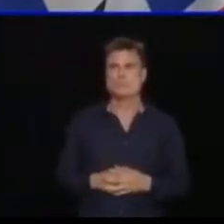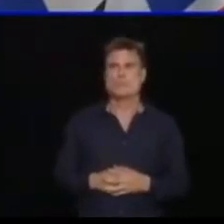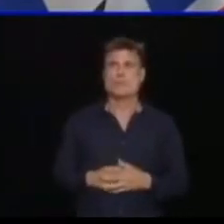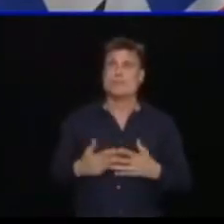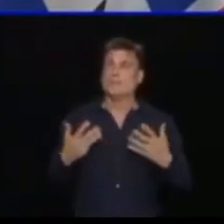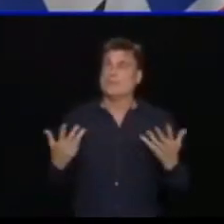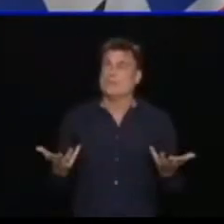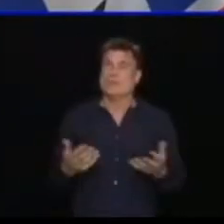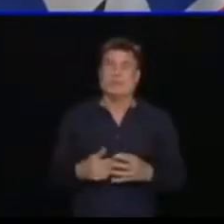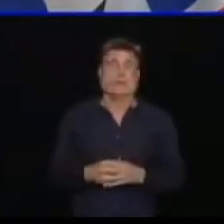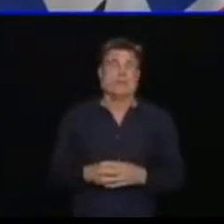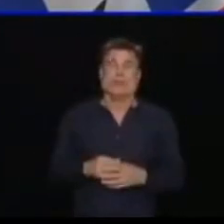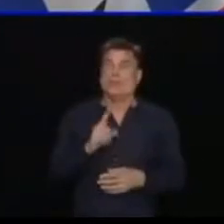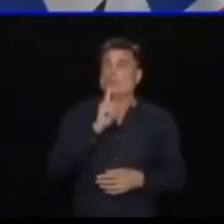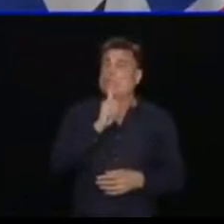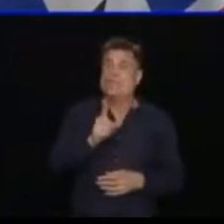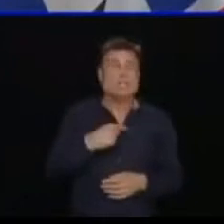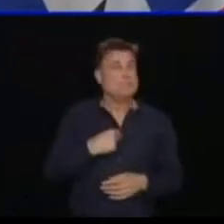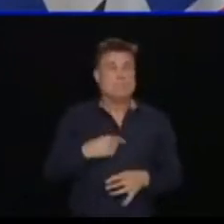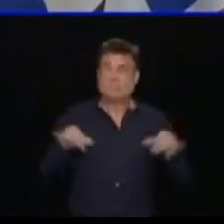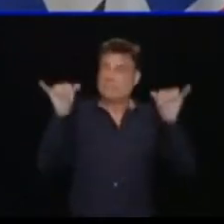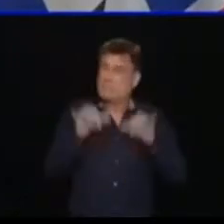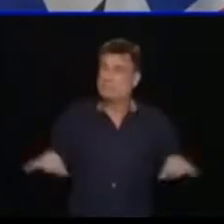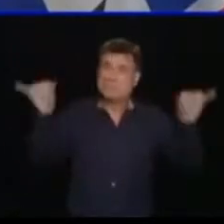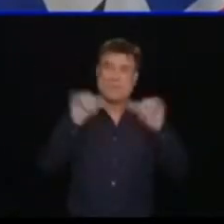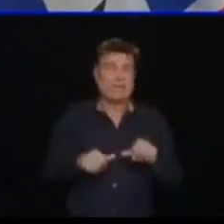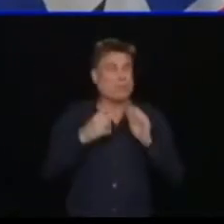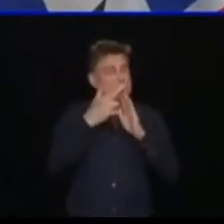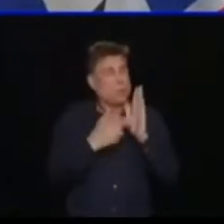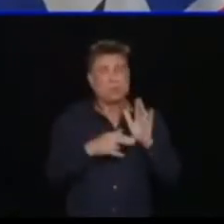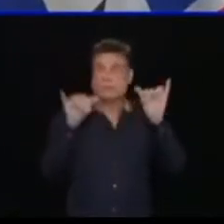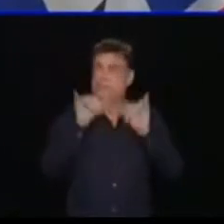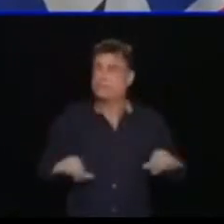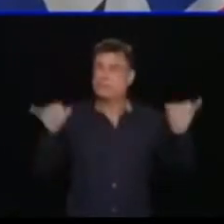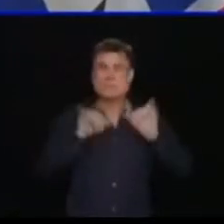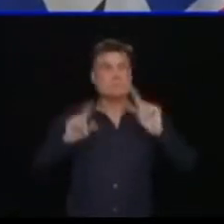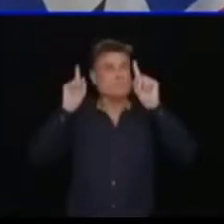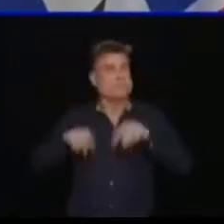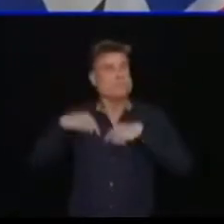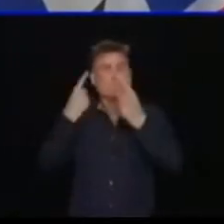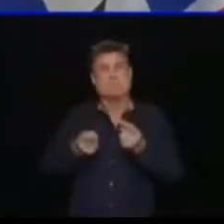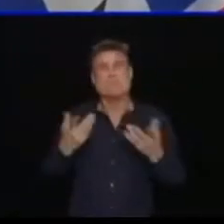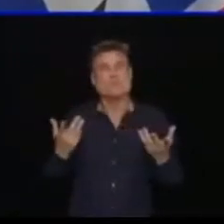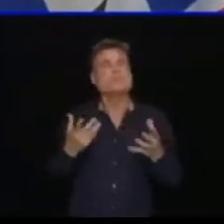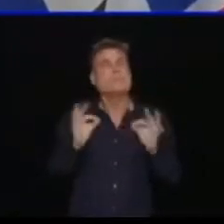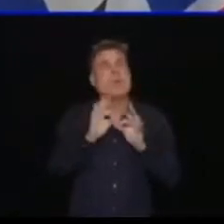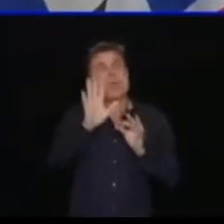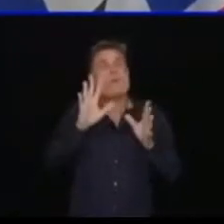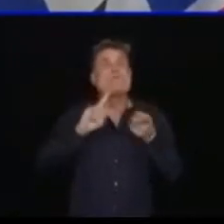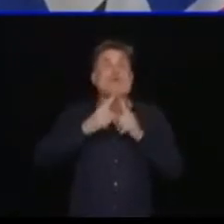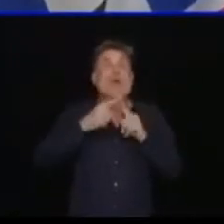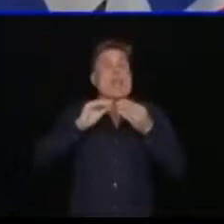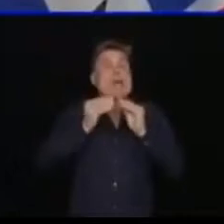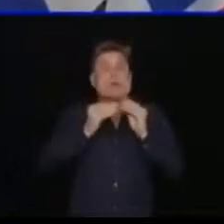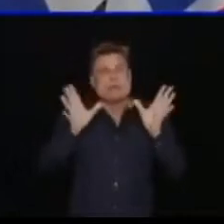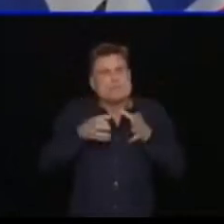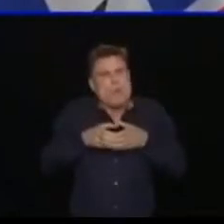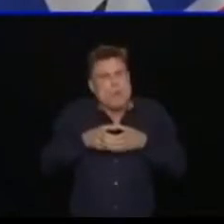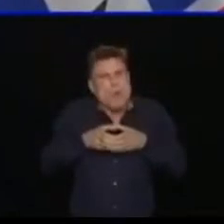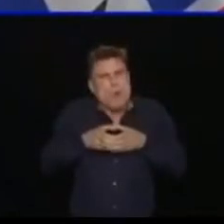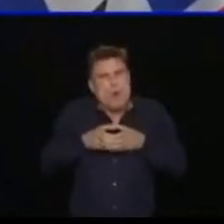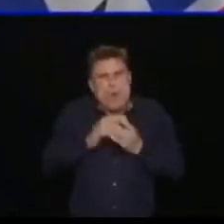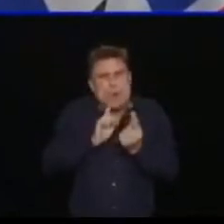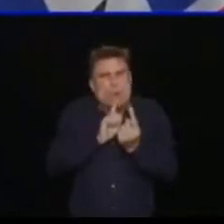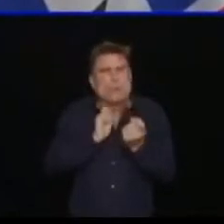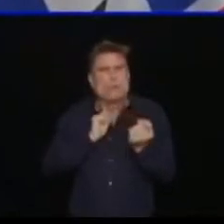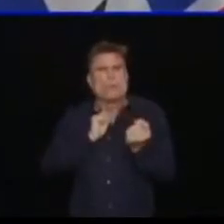Fewer faces, bigger 所以我们 spaces, 还是要 using 少 our 见人， layers of protection. 我们还要 Keep 多 your 增 groups 防 small. 护。 Only spend time with